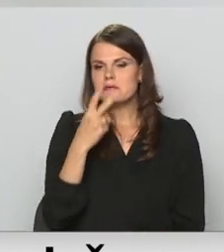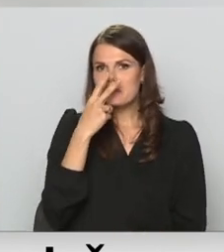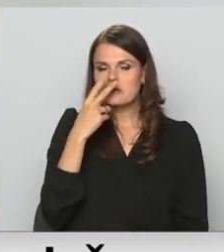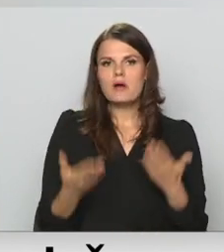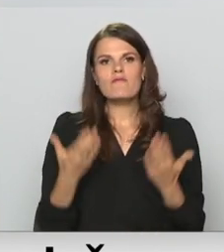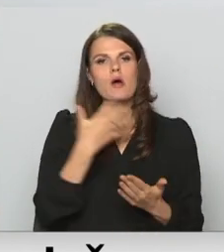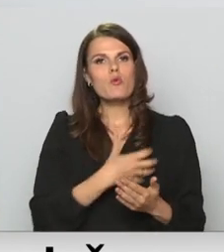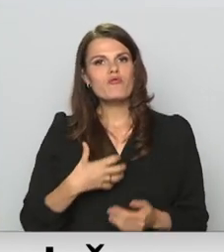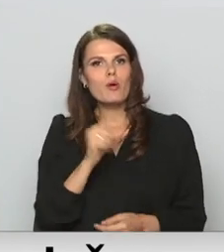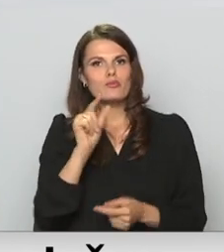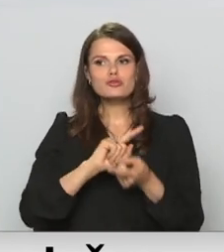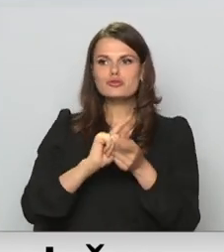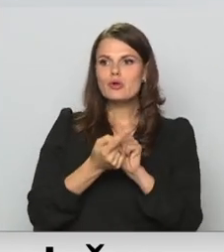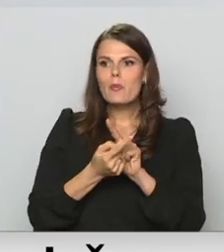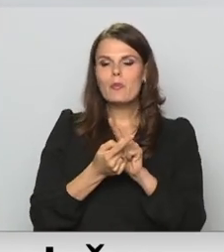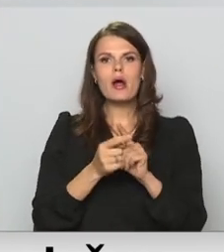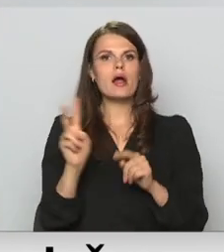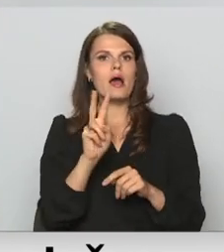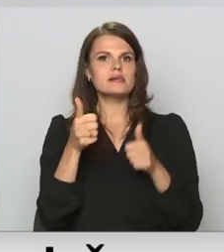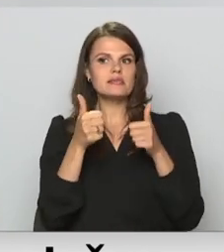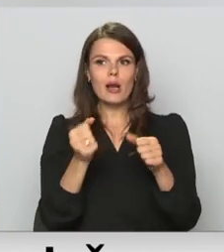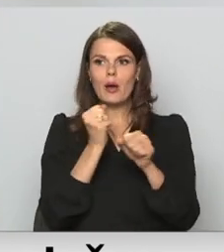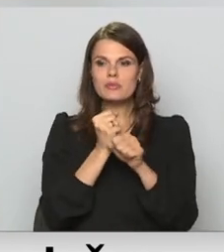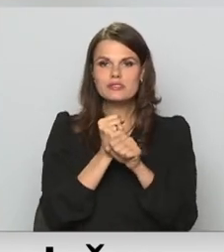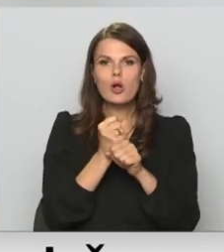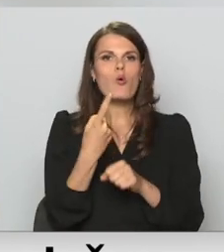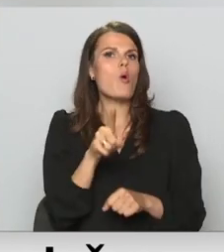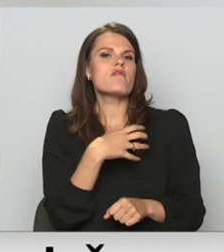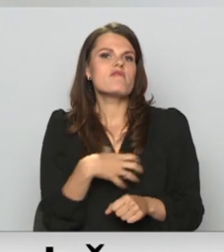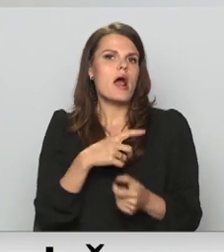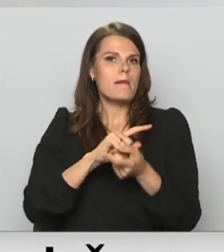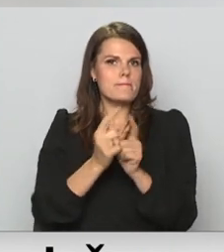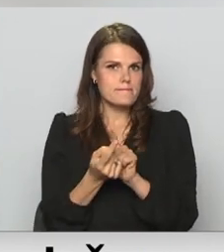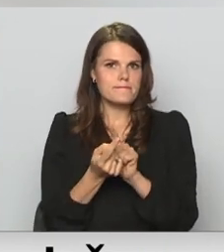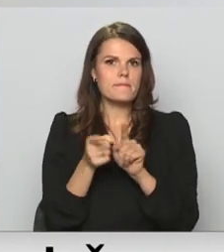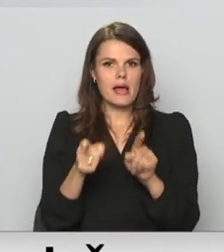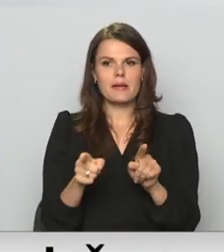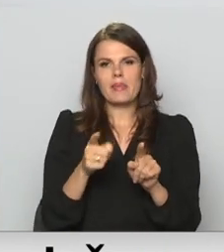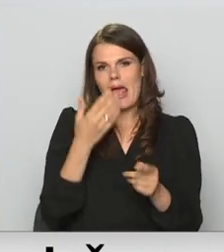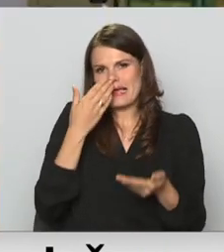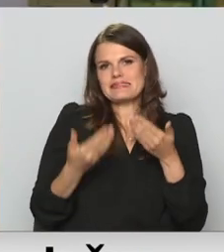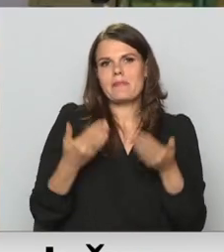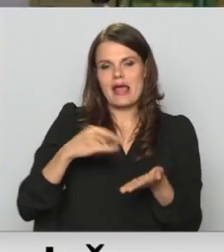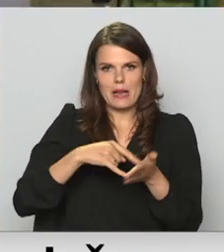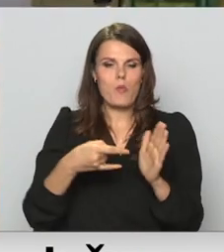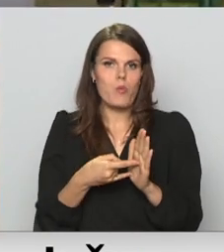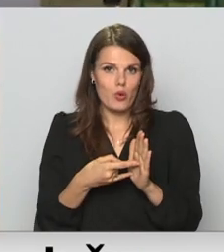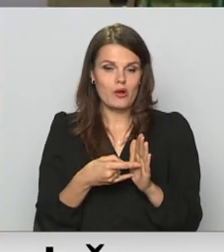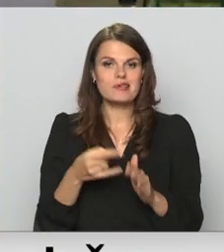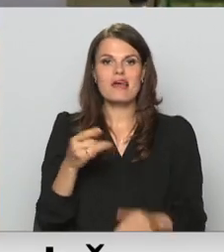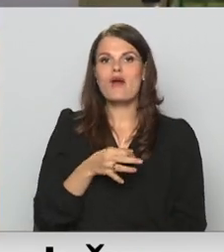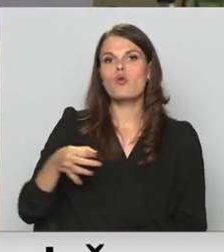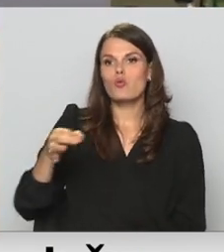kas ir jāpamaina, kas labi strādā, kas varbūt maināms. Nu tāds, viņš ir mums tāds pilots projekts savā ziņā. Līvānu